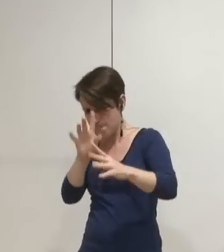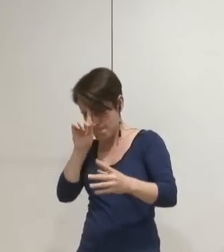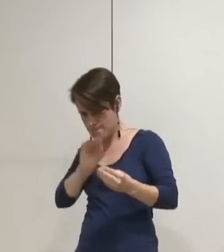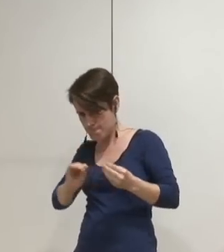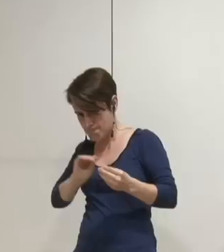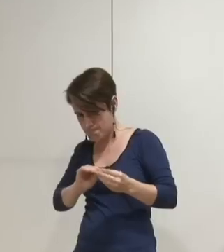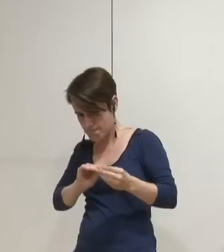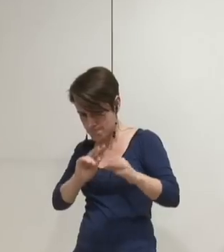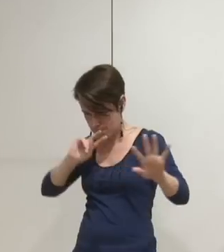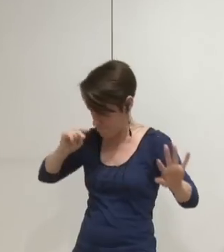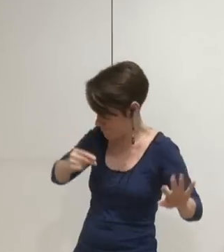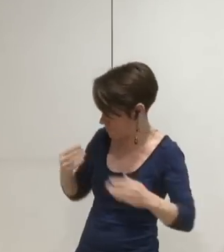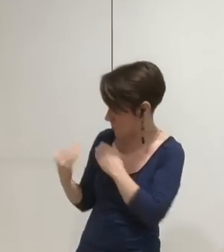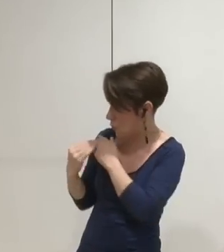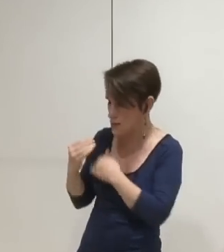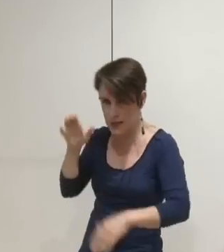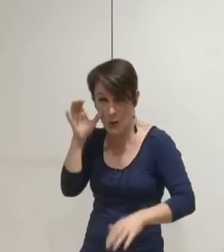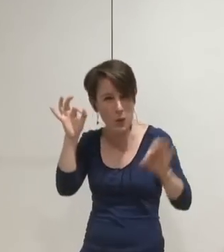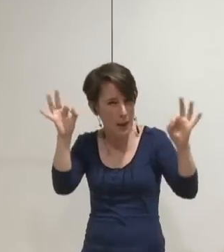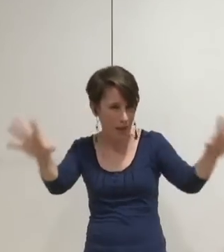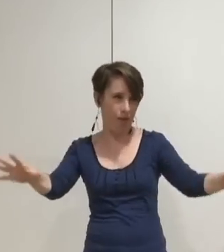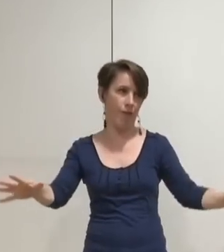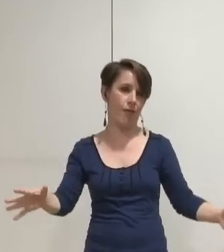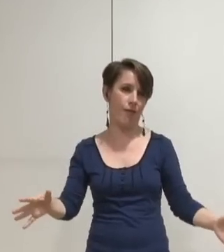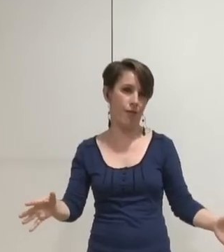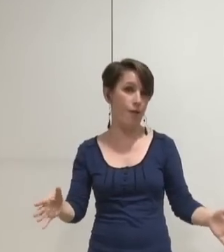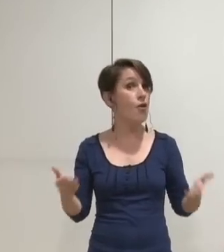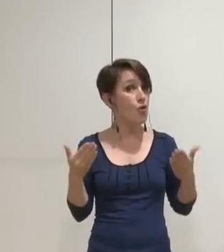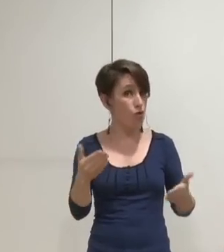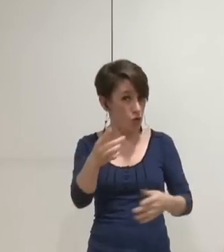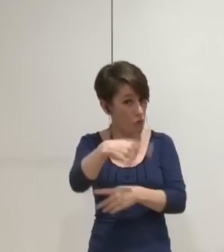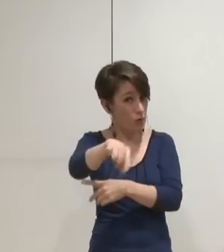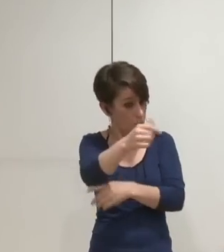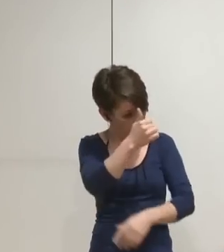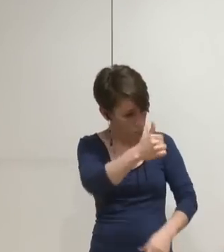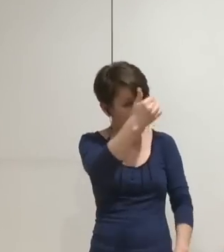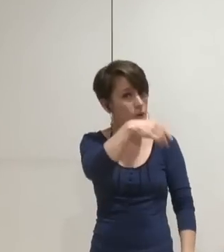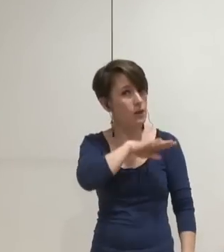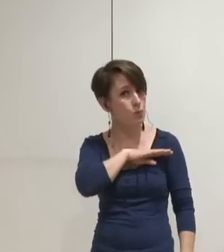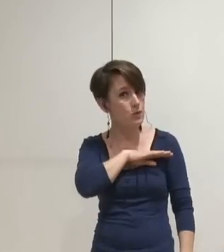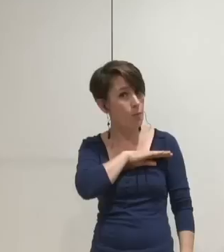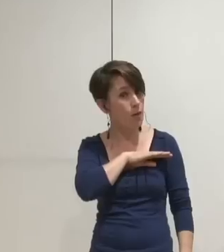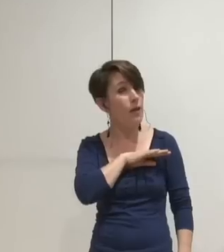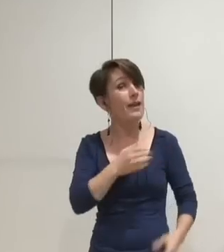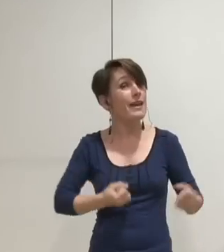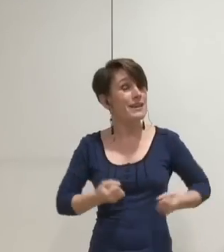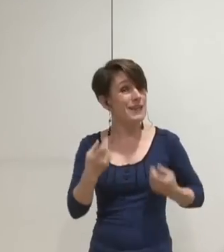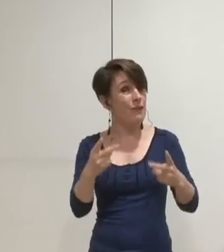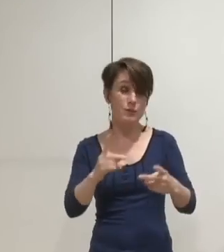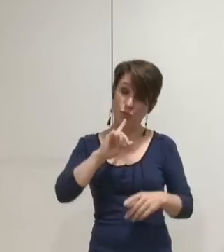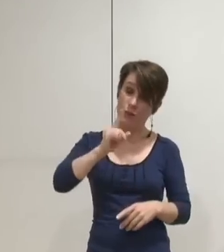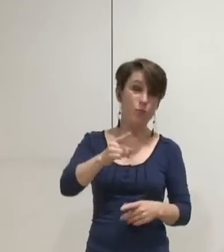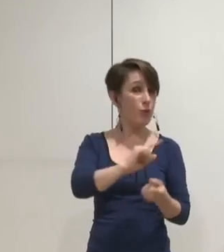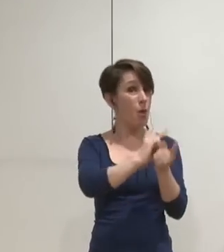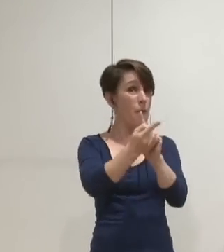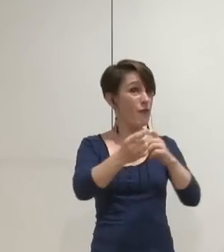le passé aujourd'hui et c'est votre abilité le choix de privatiser un service public est celui que